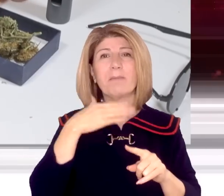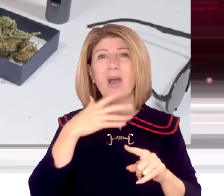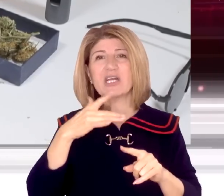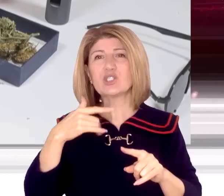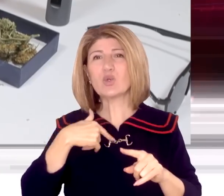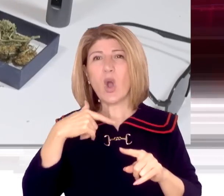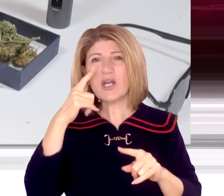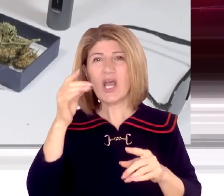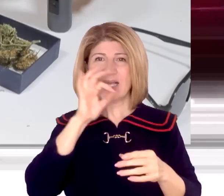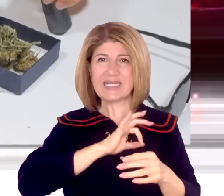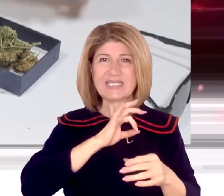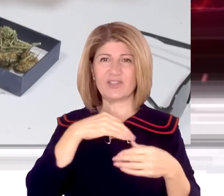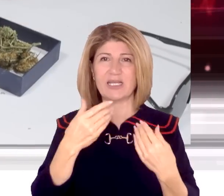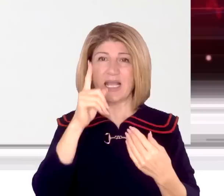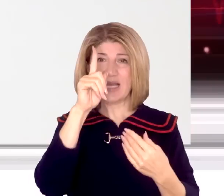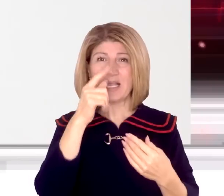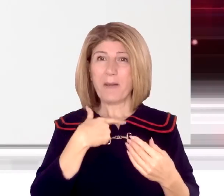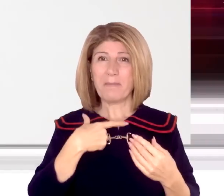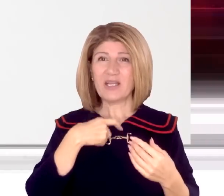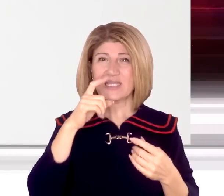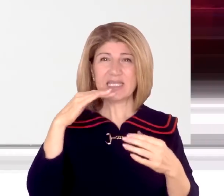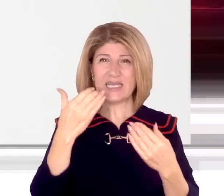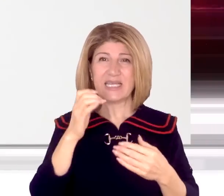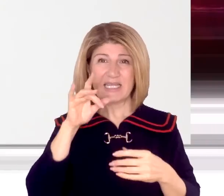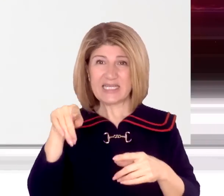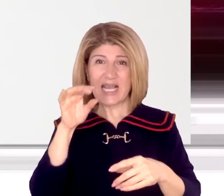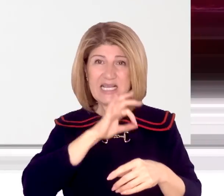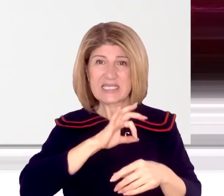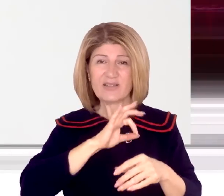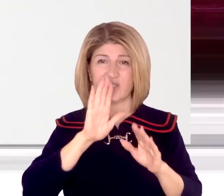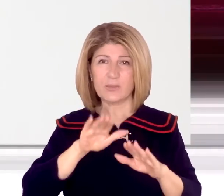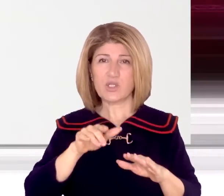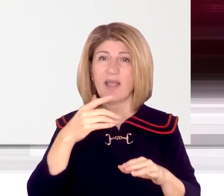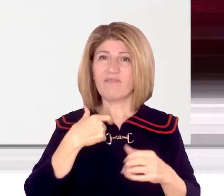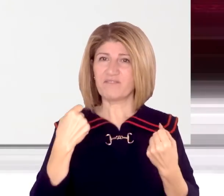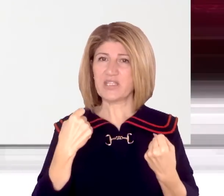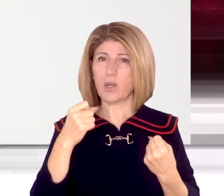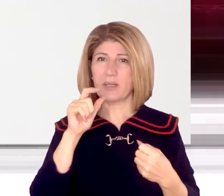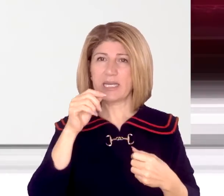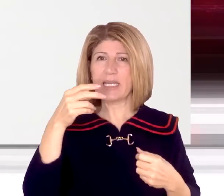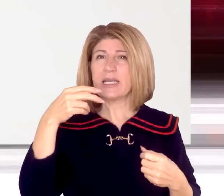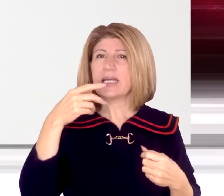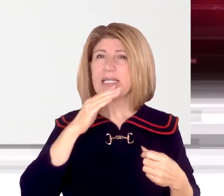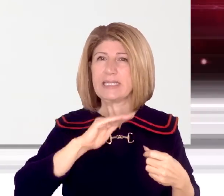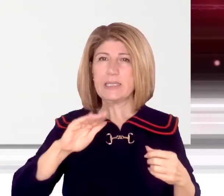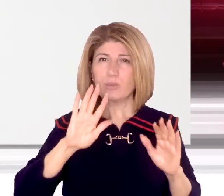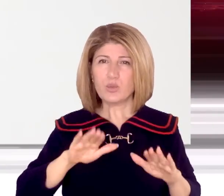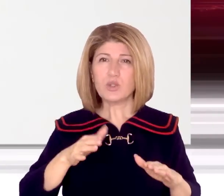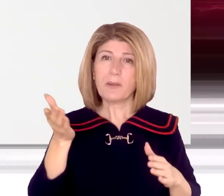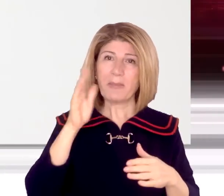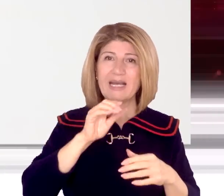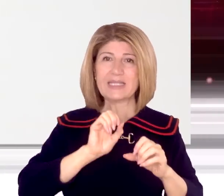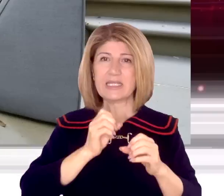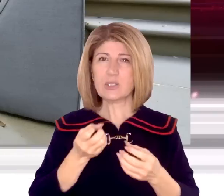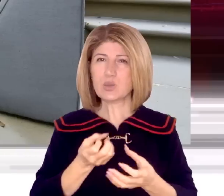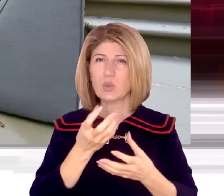برای مصرف به حساب ماریجوانا استفاده کرده بودن، یک ماده‌ای که توی اون کارتریج استفاده می‌شد که مشتقات